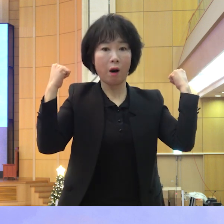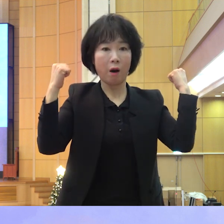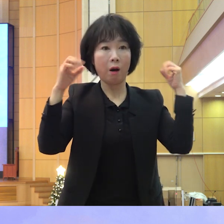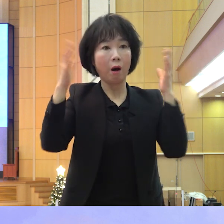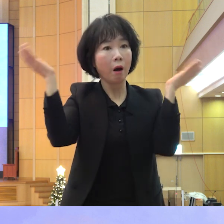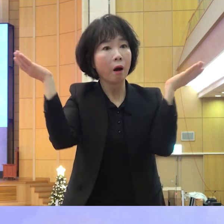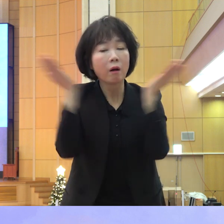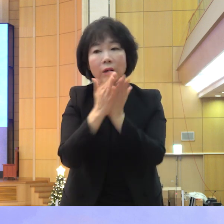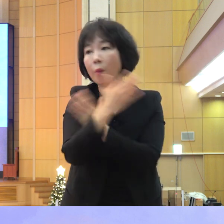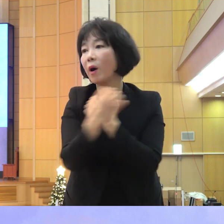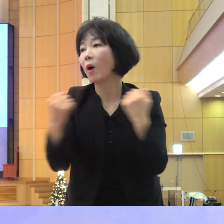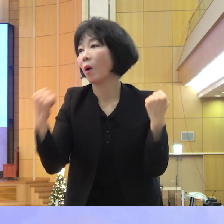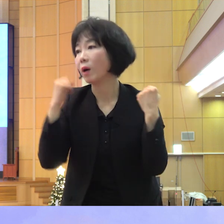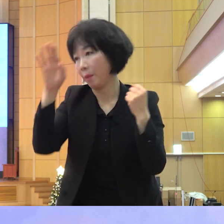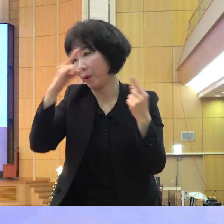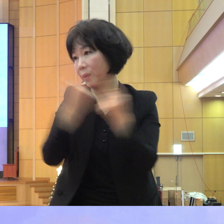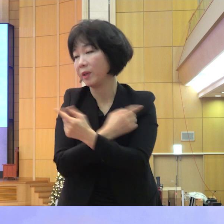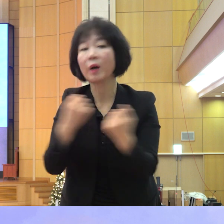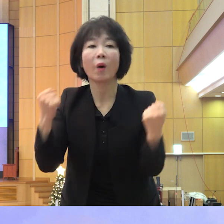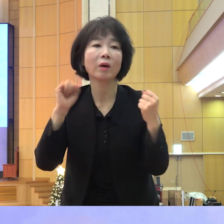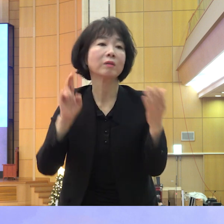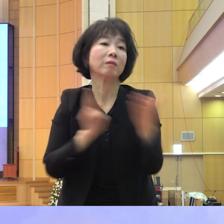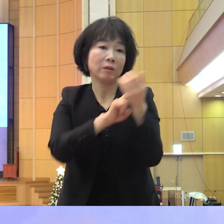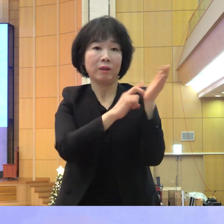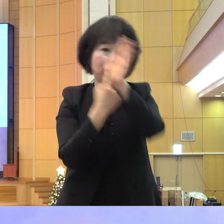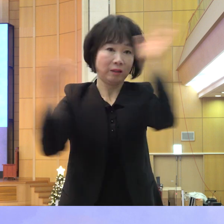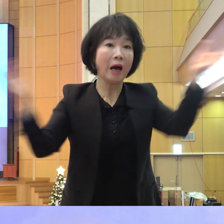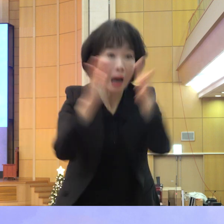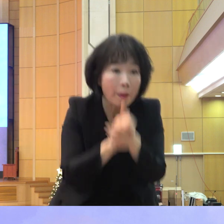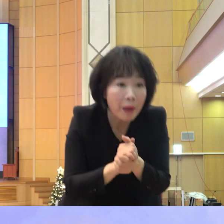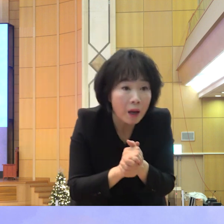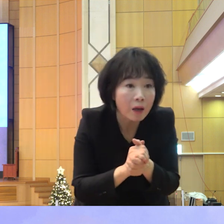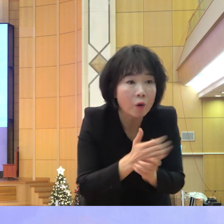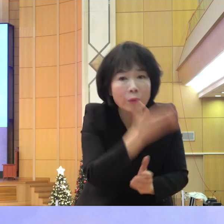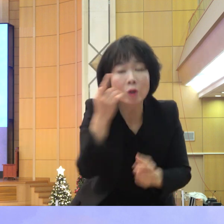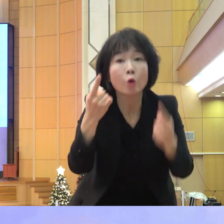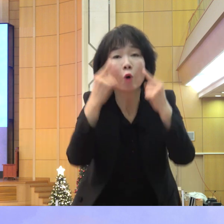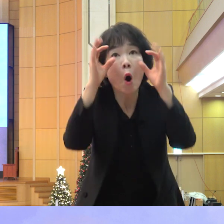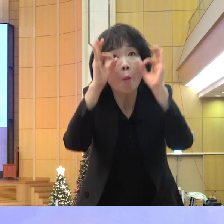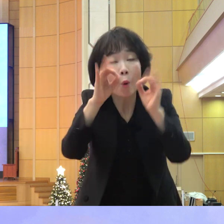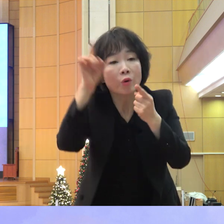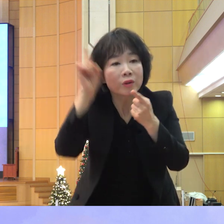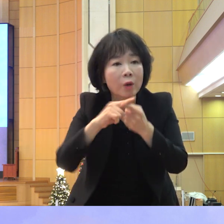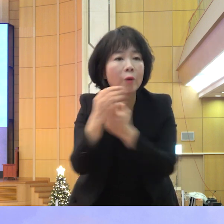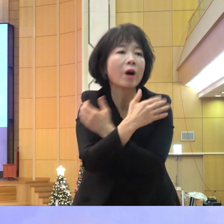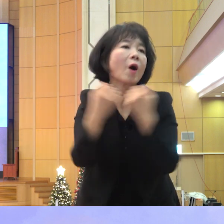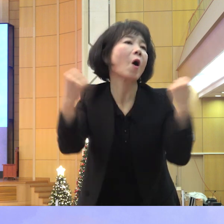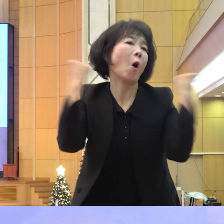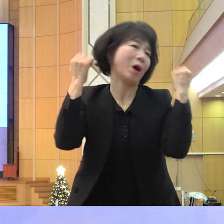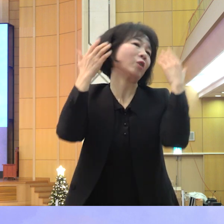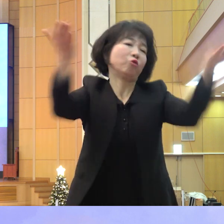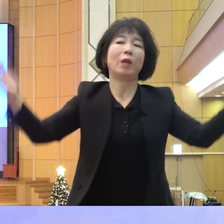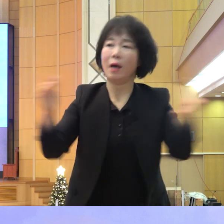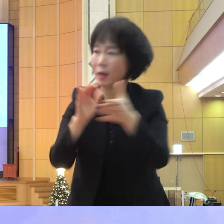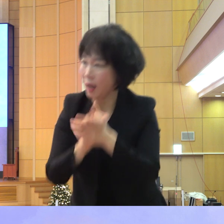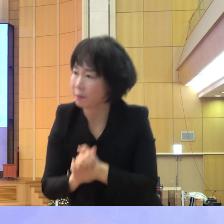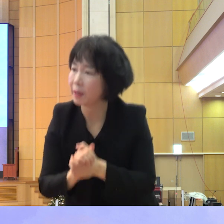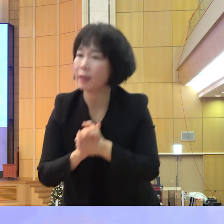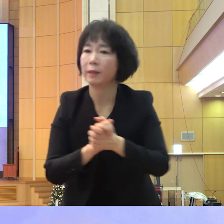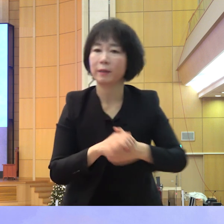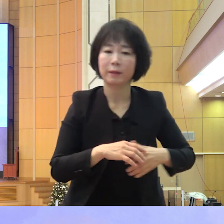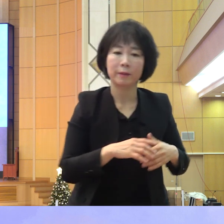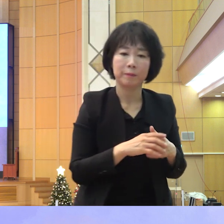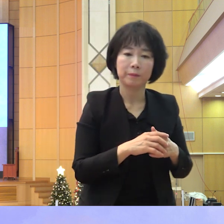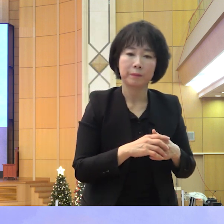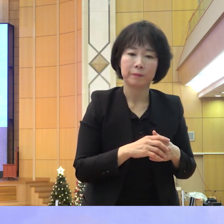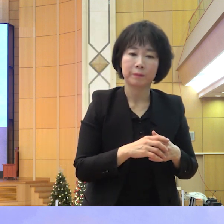그랬더니 건강해졌다는 거 아니에요. 그렇게 바라보면, 건강한 모습을 바라보면 하나님이 건강해 주신 것입니다.